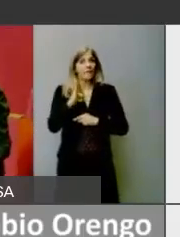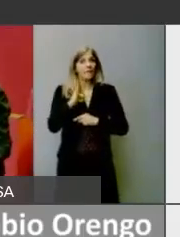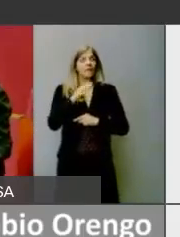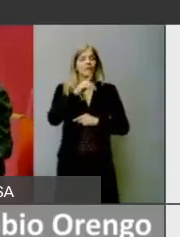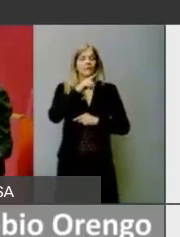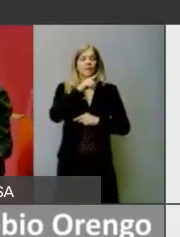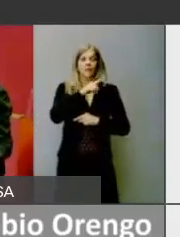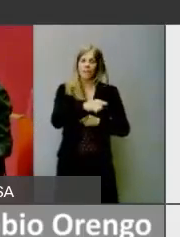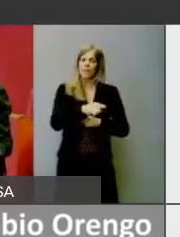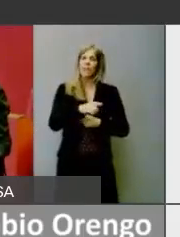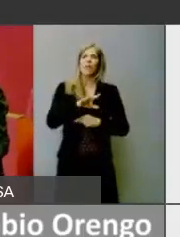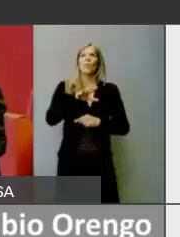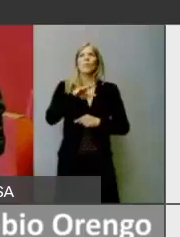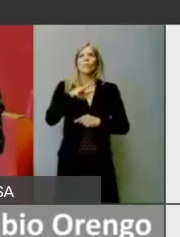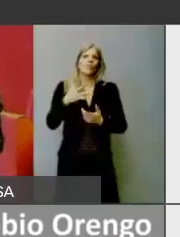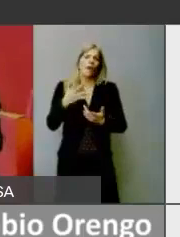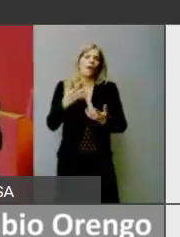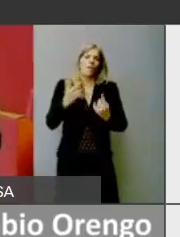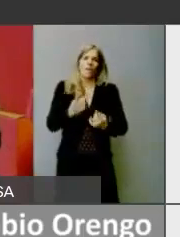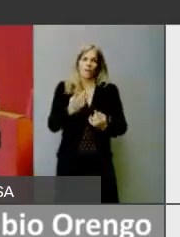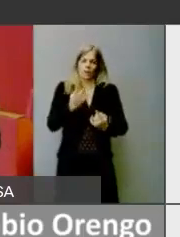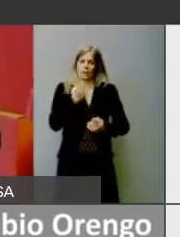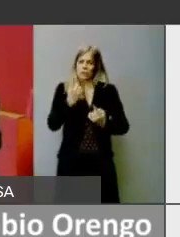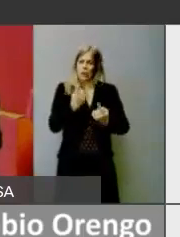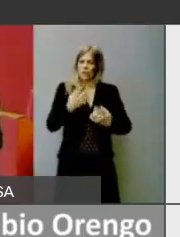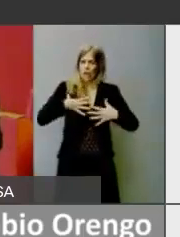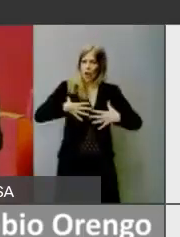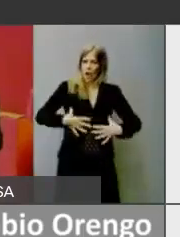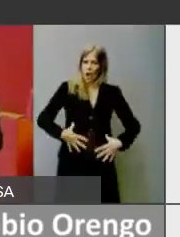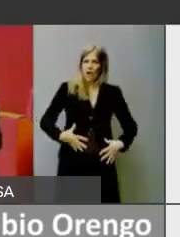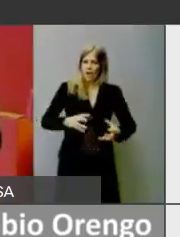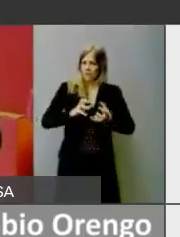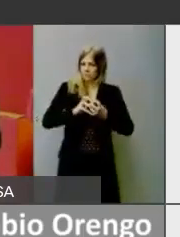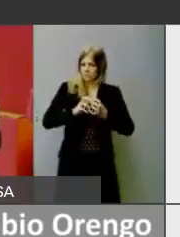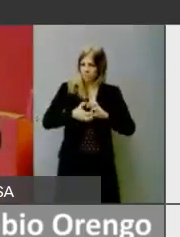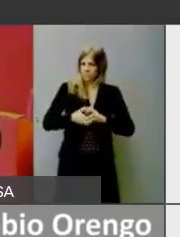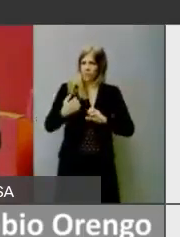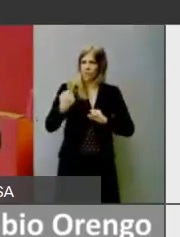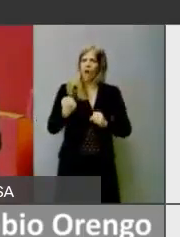sua condizione particolarmente critica,